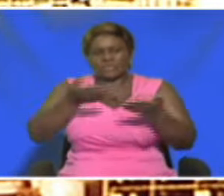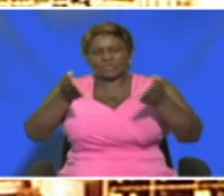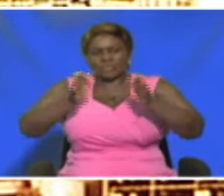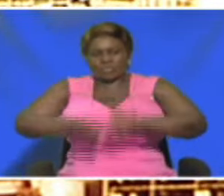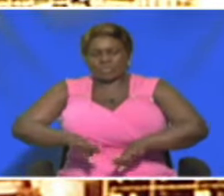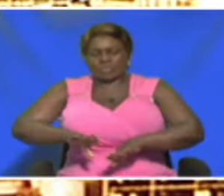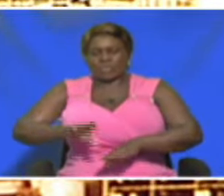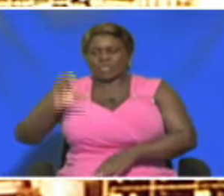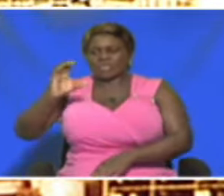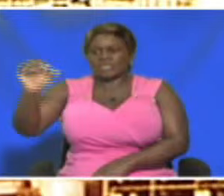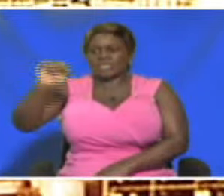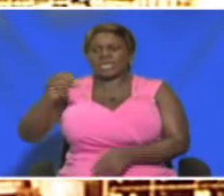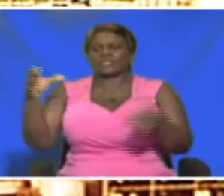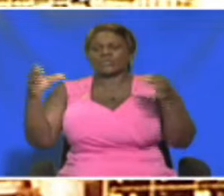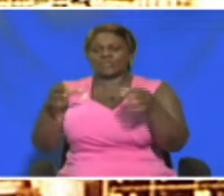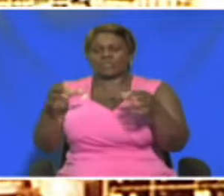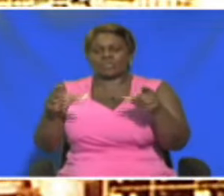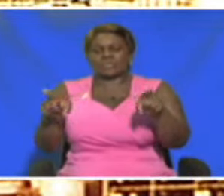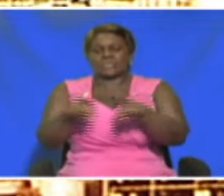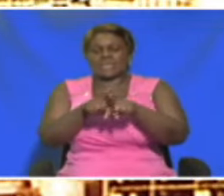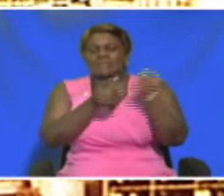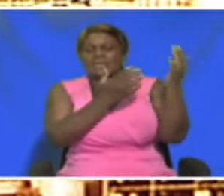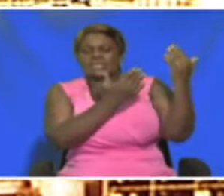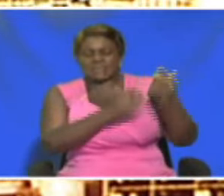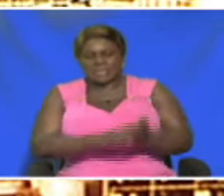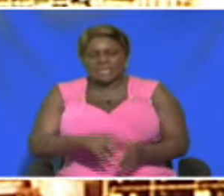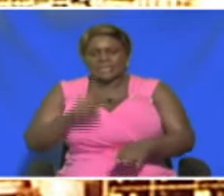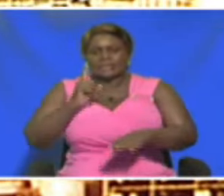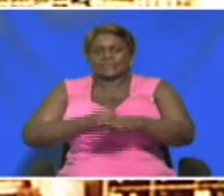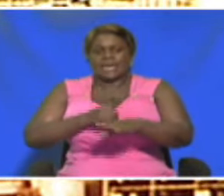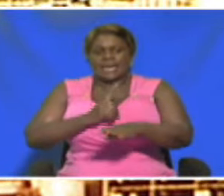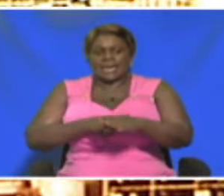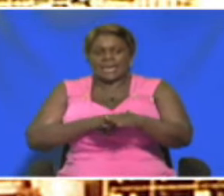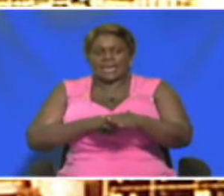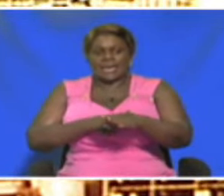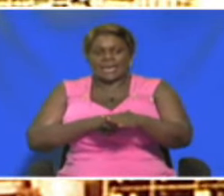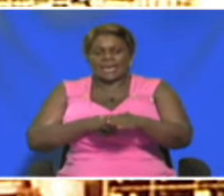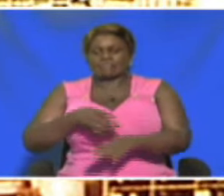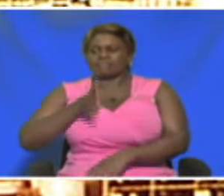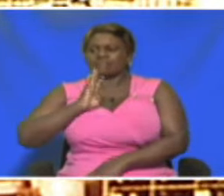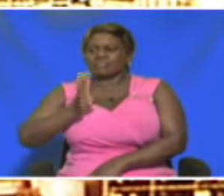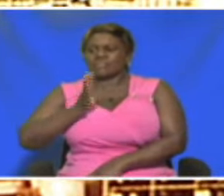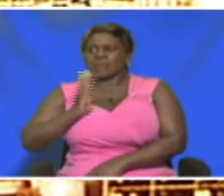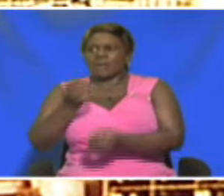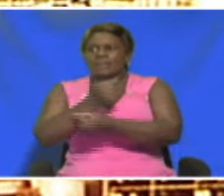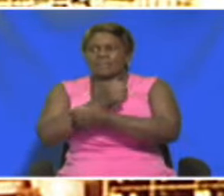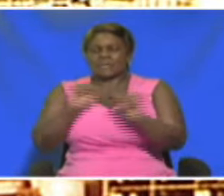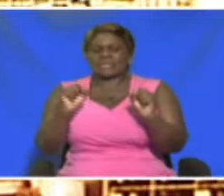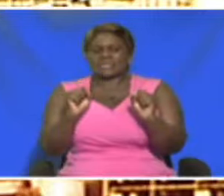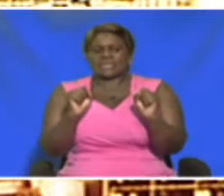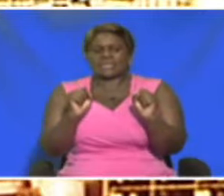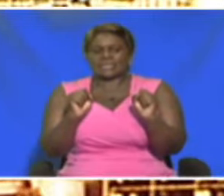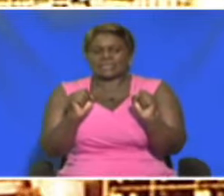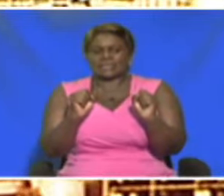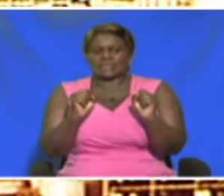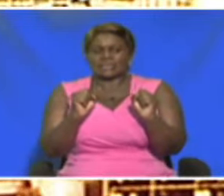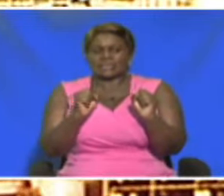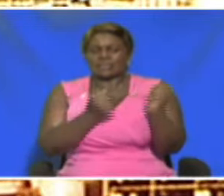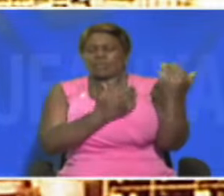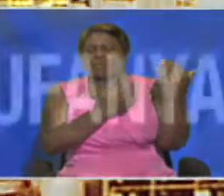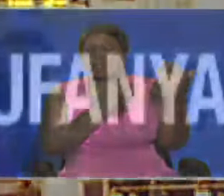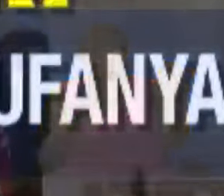la mawaziri namna walivyotarajia. Katika kuhitimisha taarifa yake leo, Rais aliwacha taifa na wingi wa